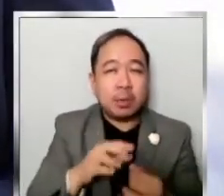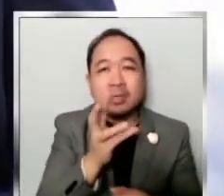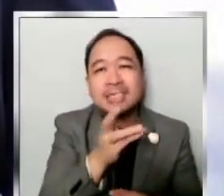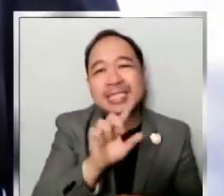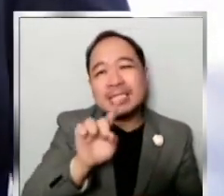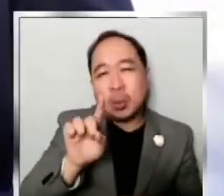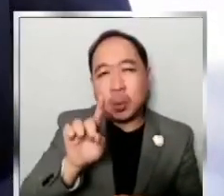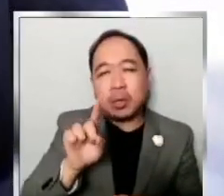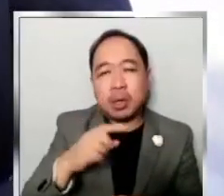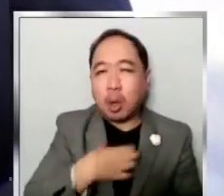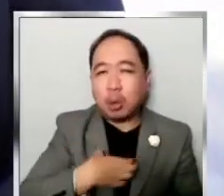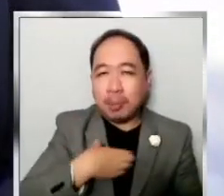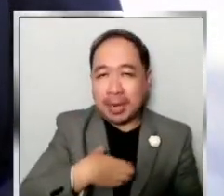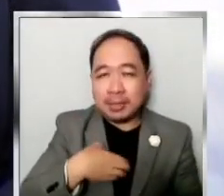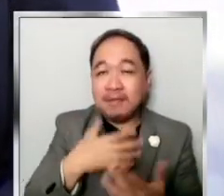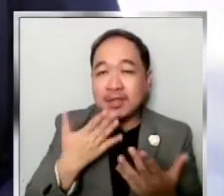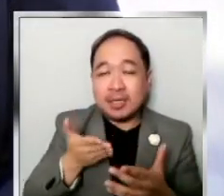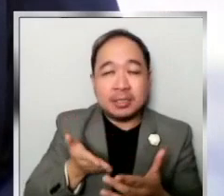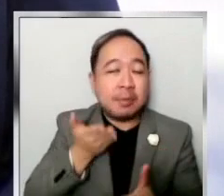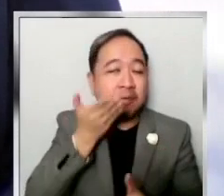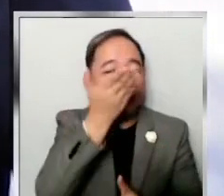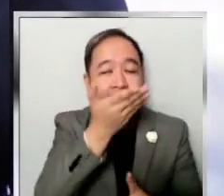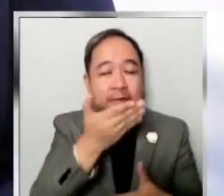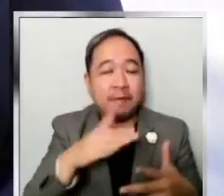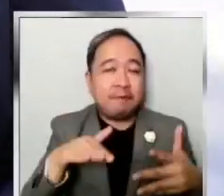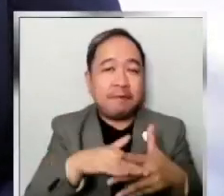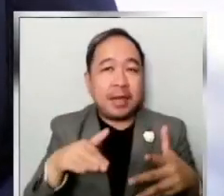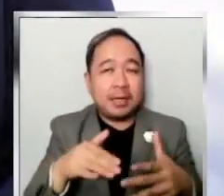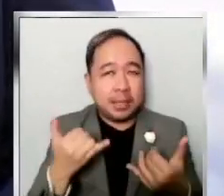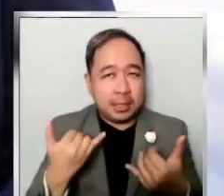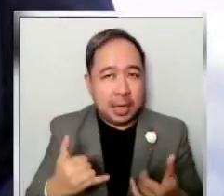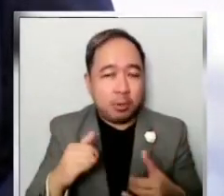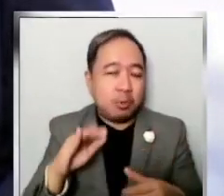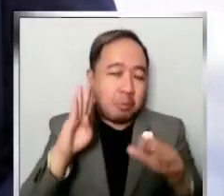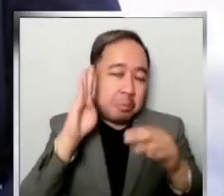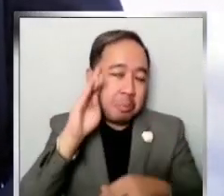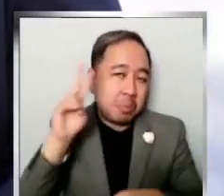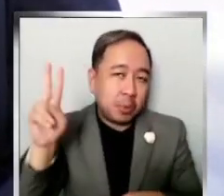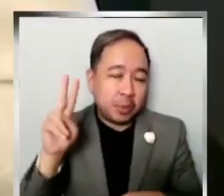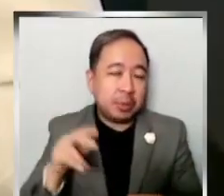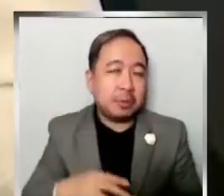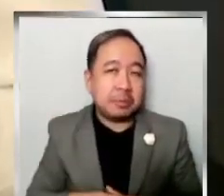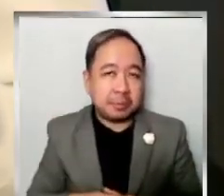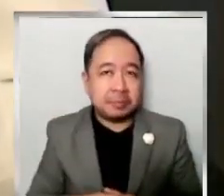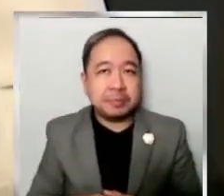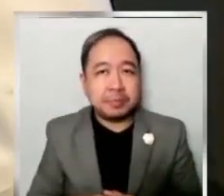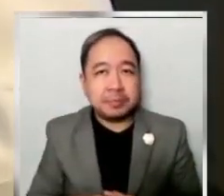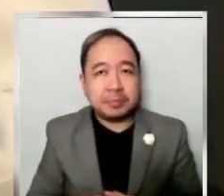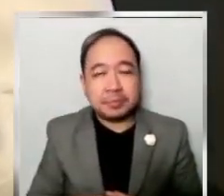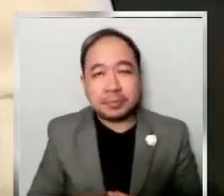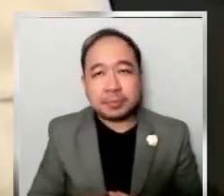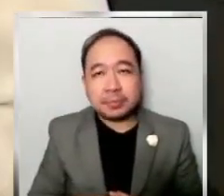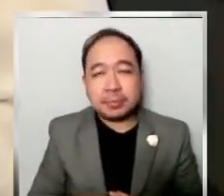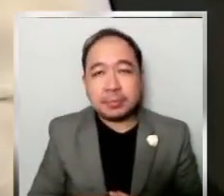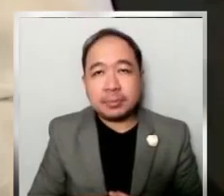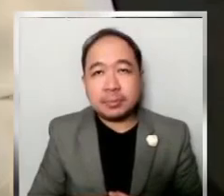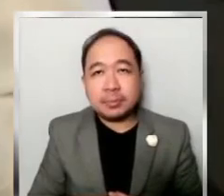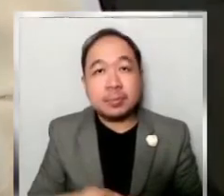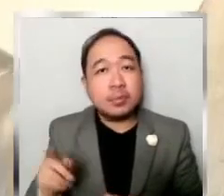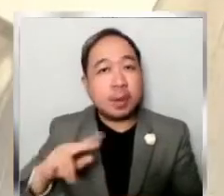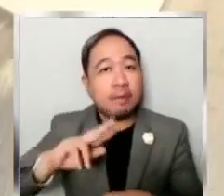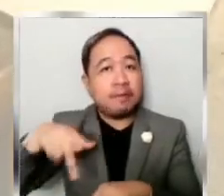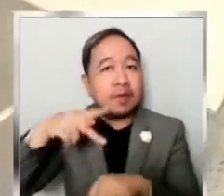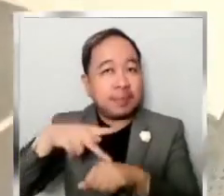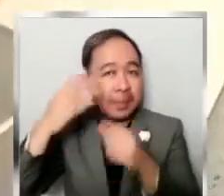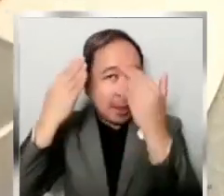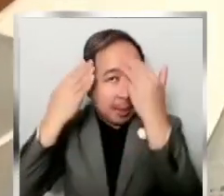ang naifile sa ilalim ng kasalukuyang administrasyon ni Pangulong Bongbong Marcos. Ayon naman kay Philippine Ambassador to the U.S.